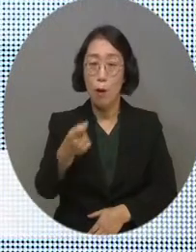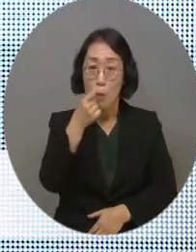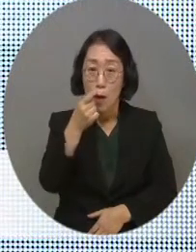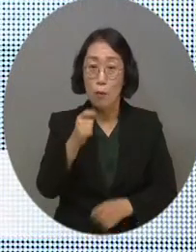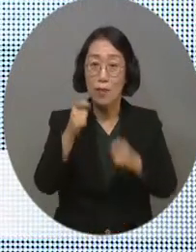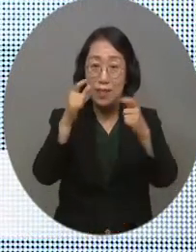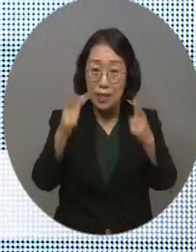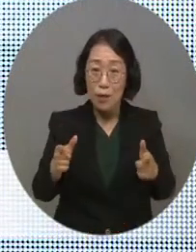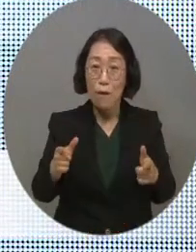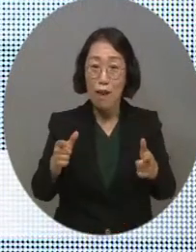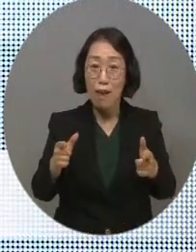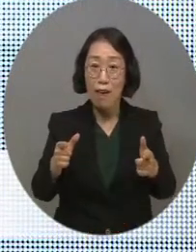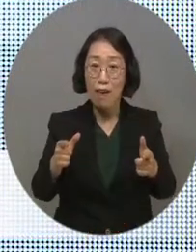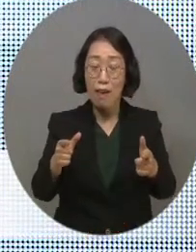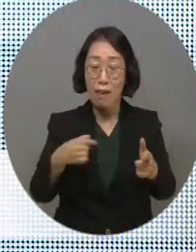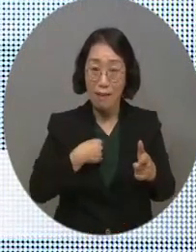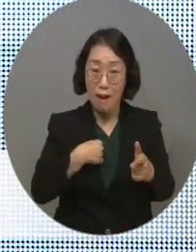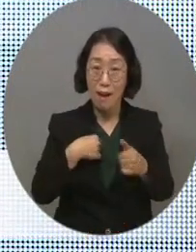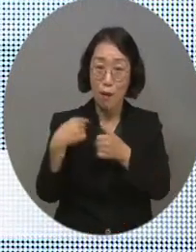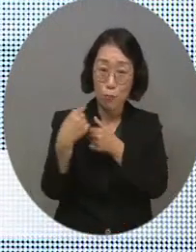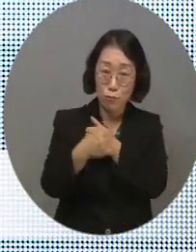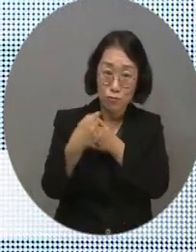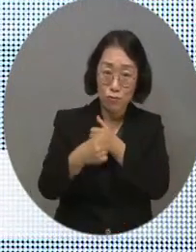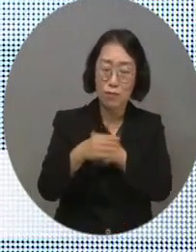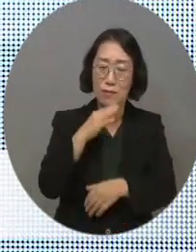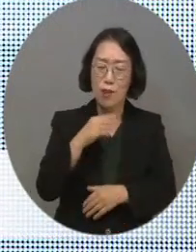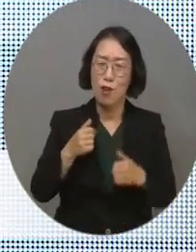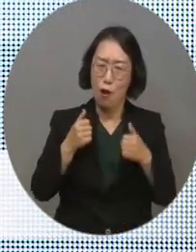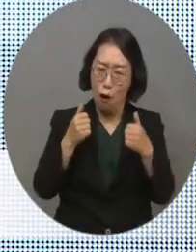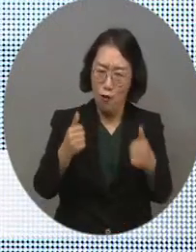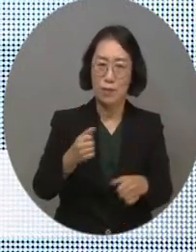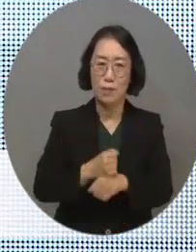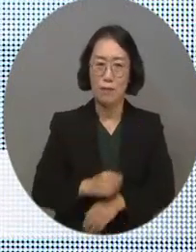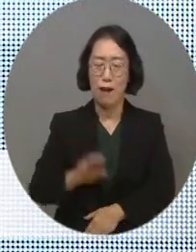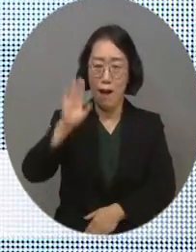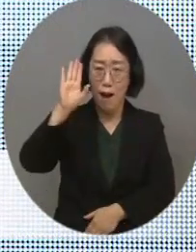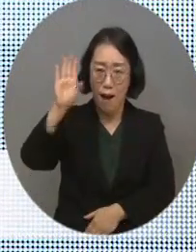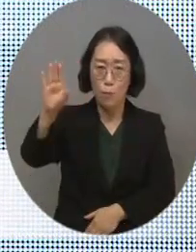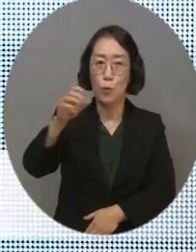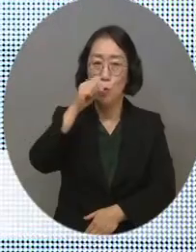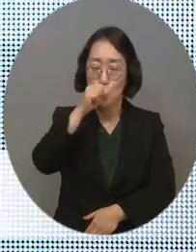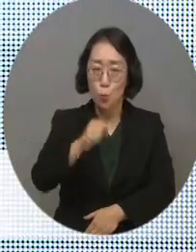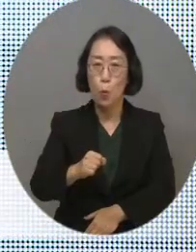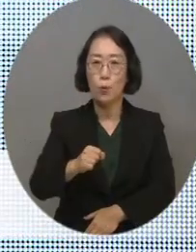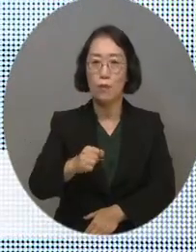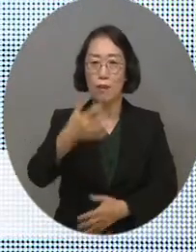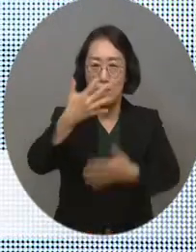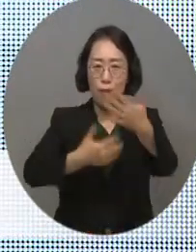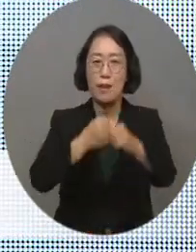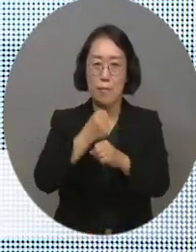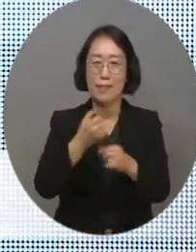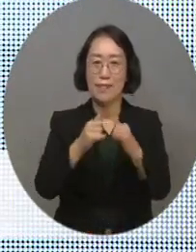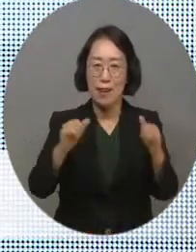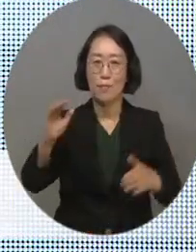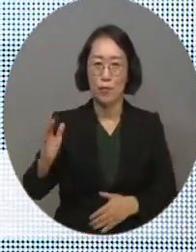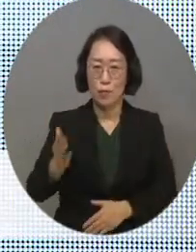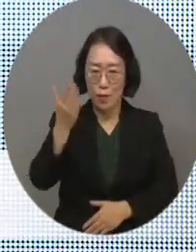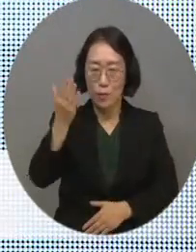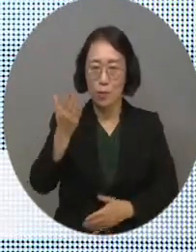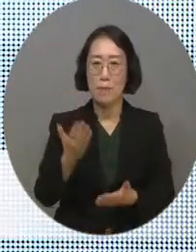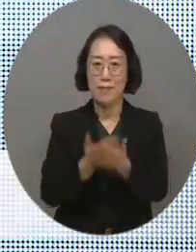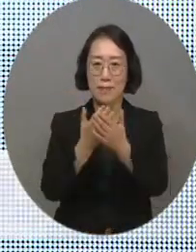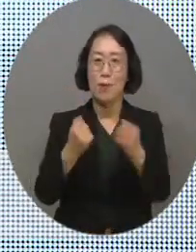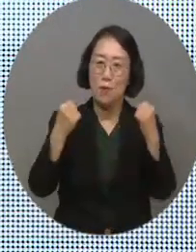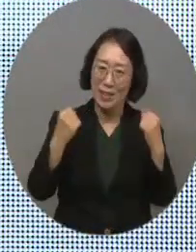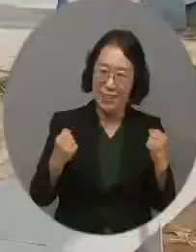기회를 주신 이 자리일 만큼 열심히 배워서 앞으로 좋은 크리에이터로 발전할 수 있도록